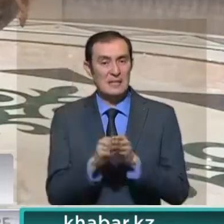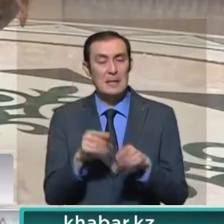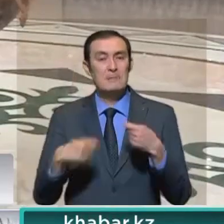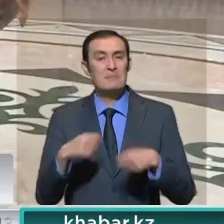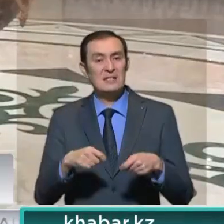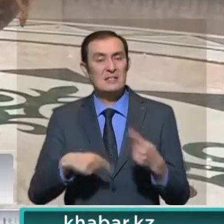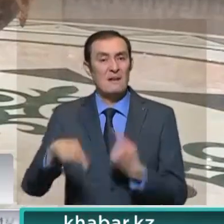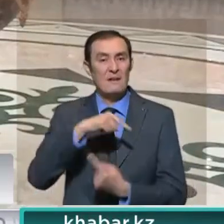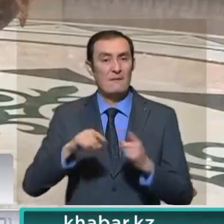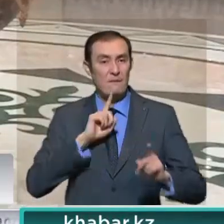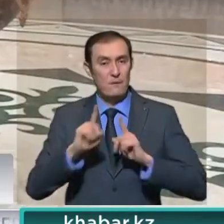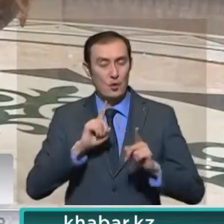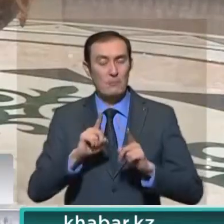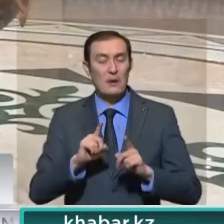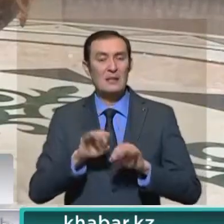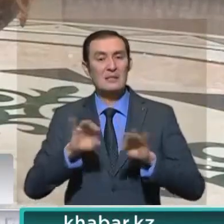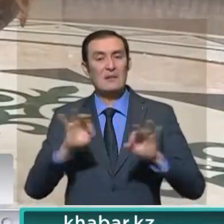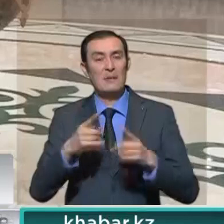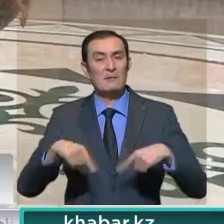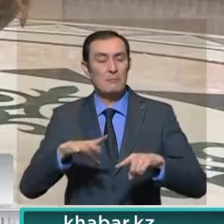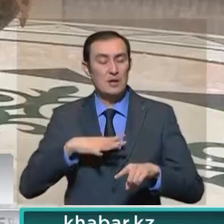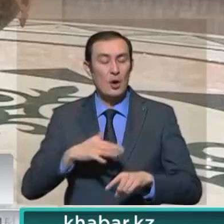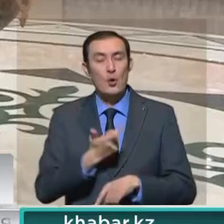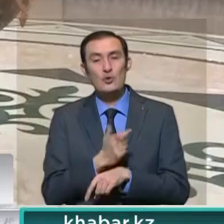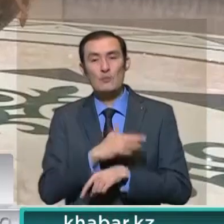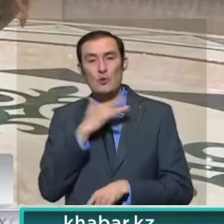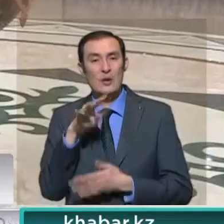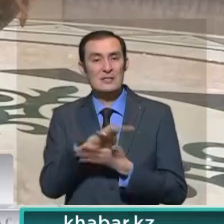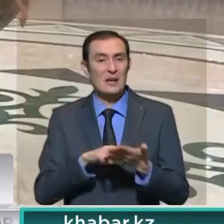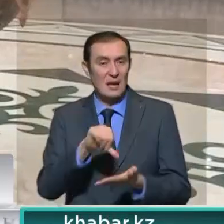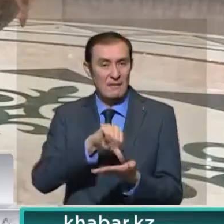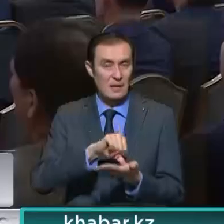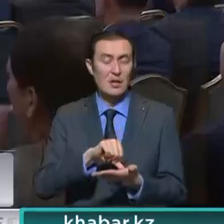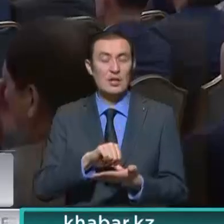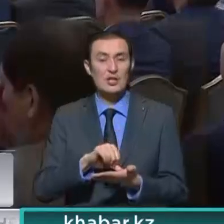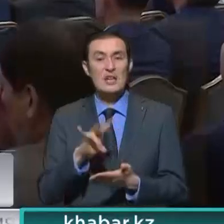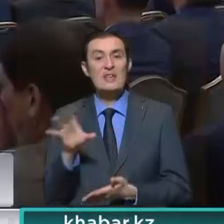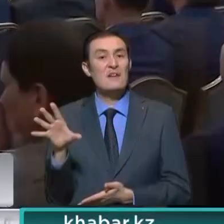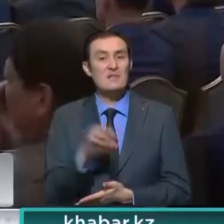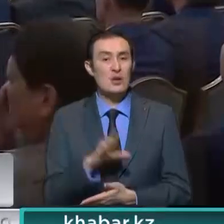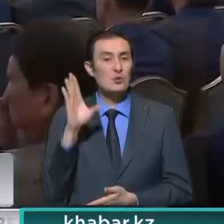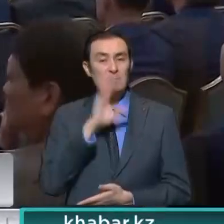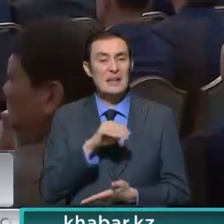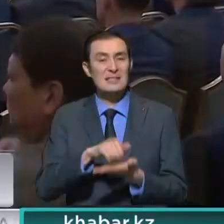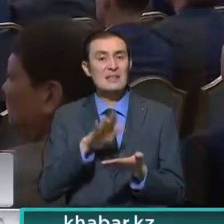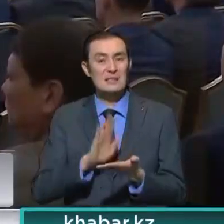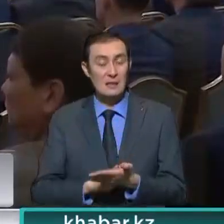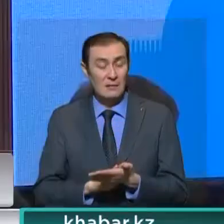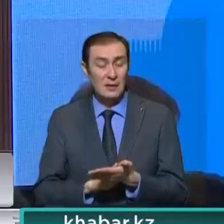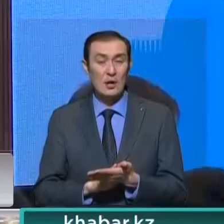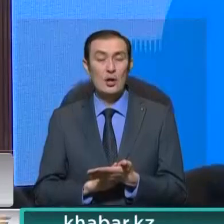бизнес форум по словам организаторов поступило очень много заявок знаю что даже не всех успели зарегистрировать